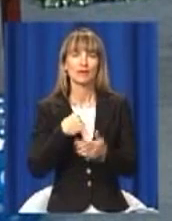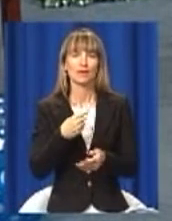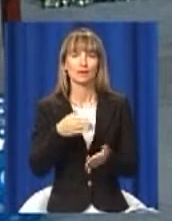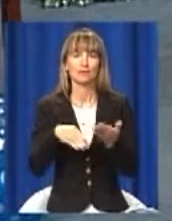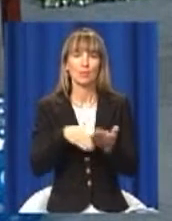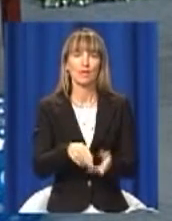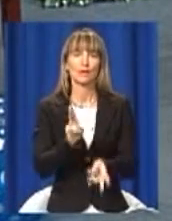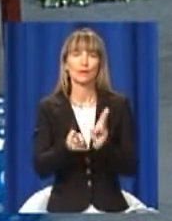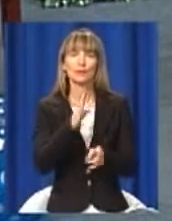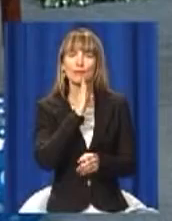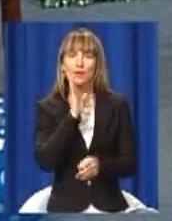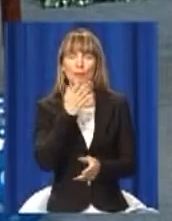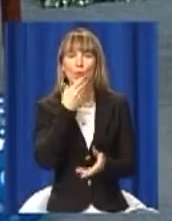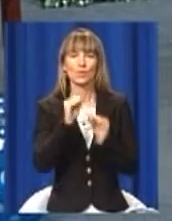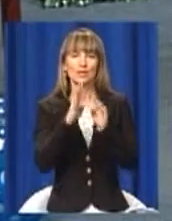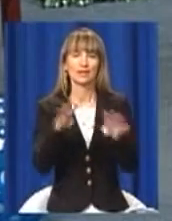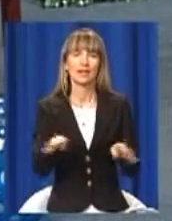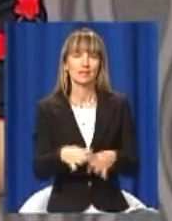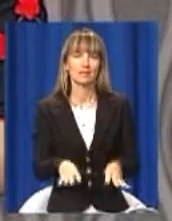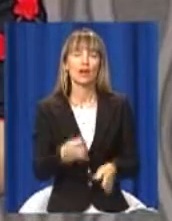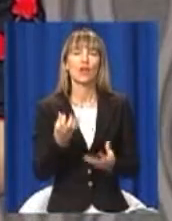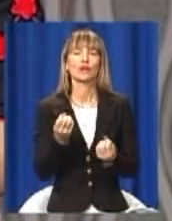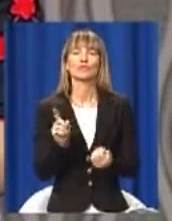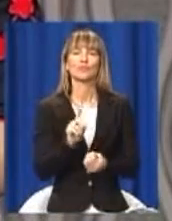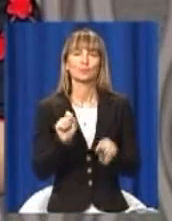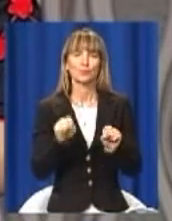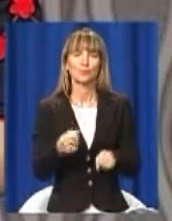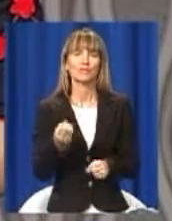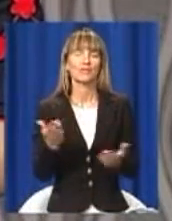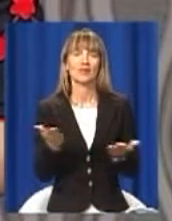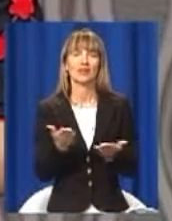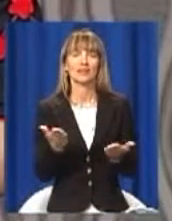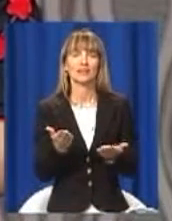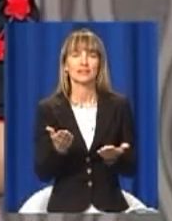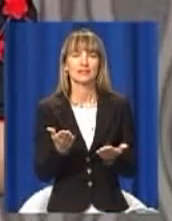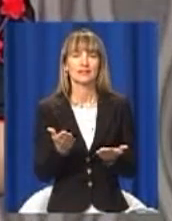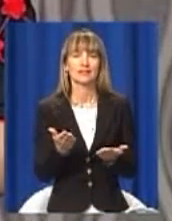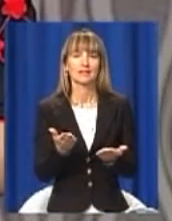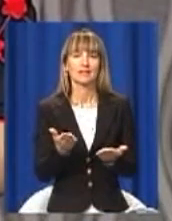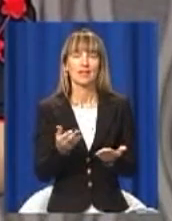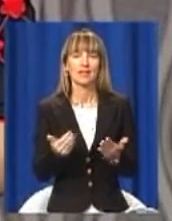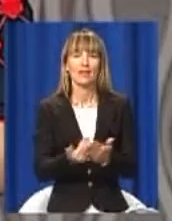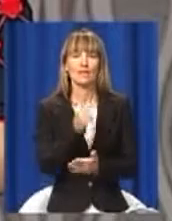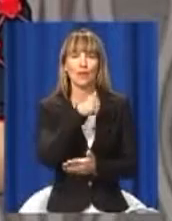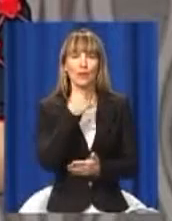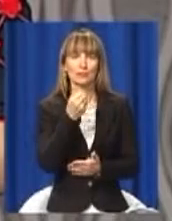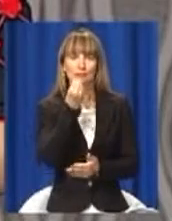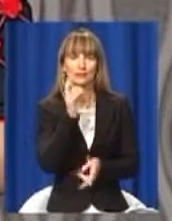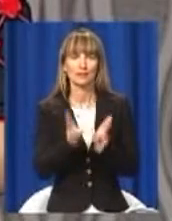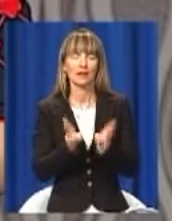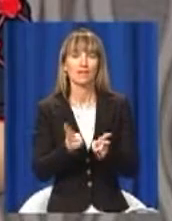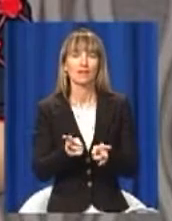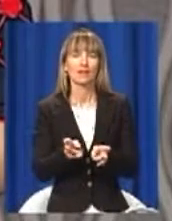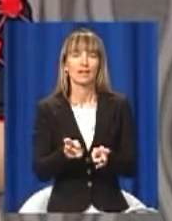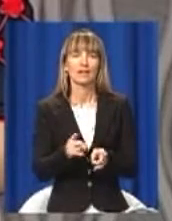страви, прикрашаю ялинку та квартиру. А ще що? Можливо, ще якісь там якісь певні новорічні страви в тебе, якісь